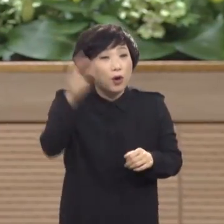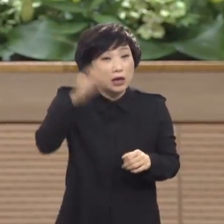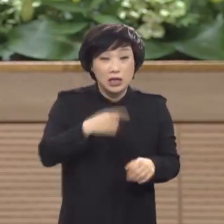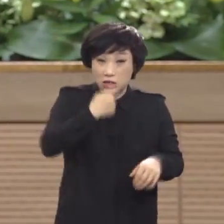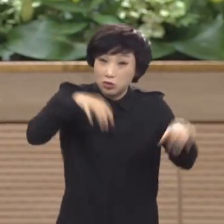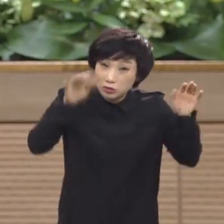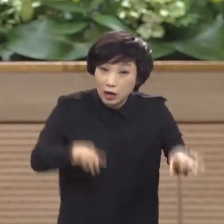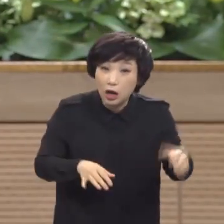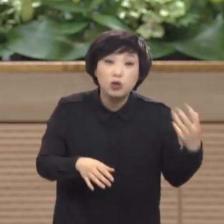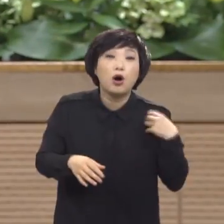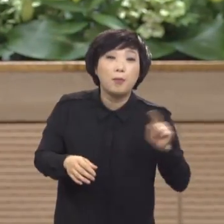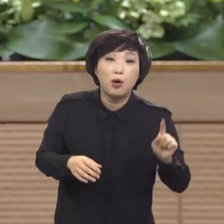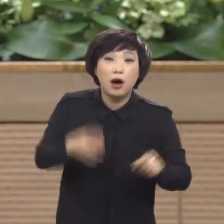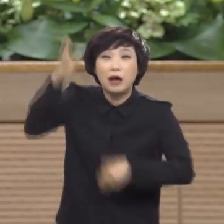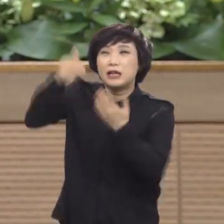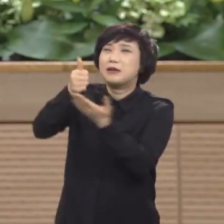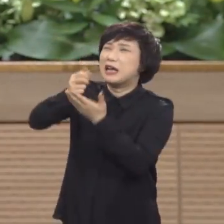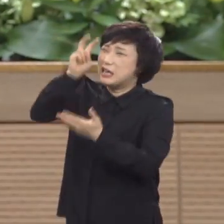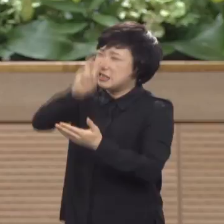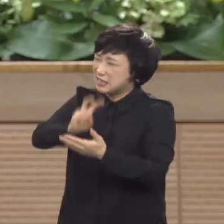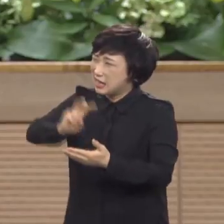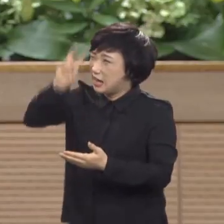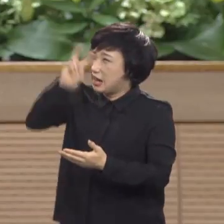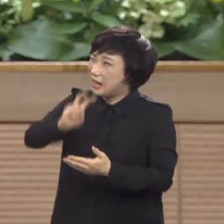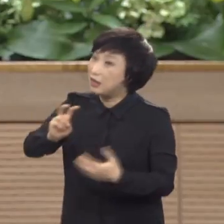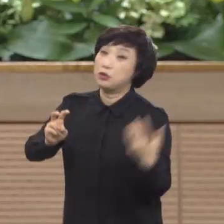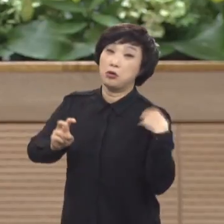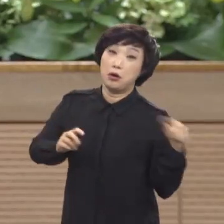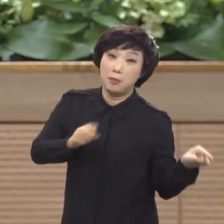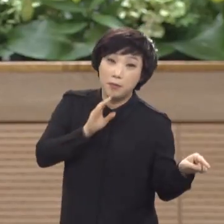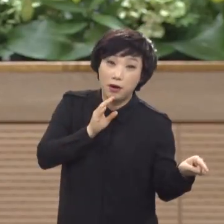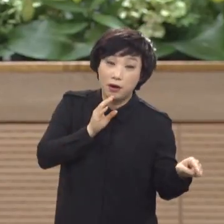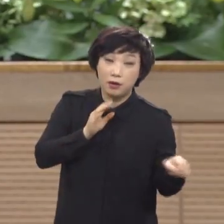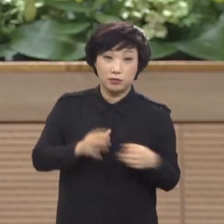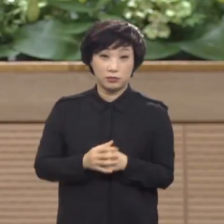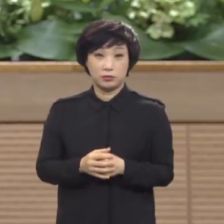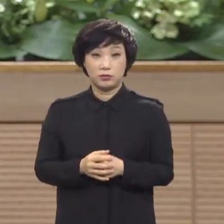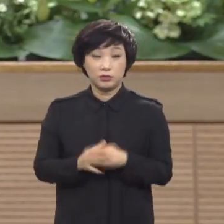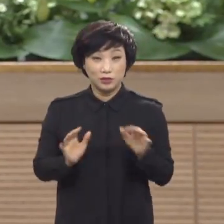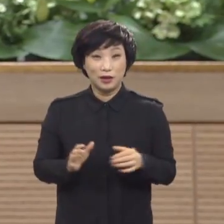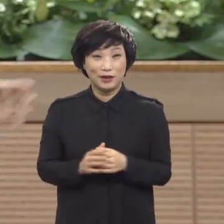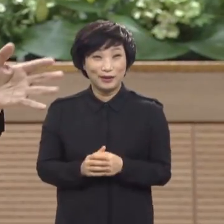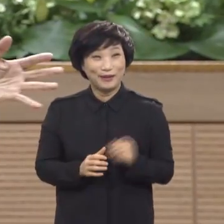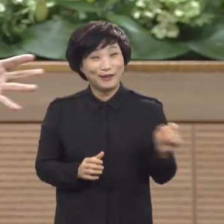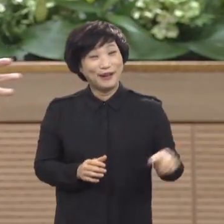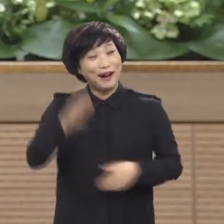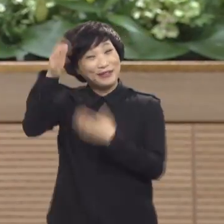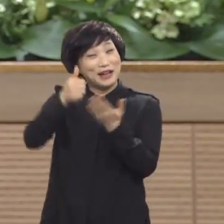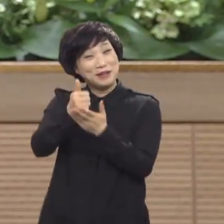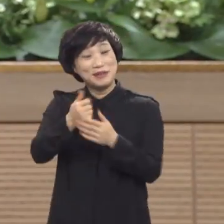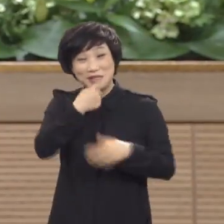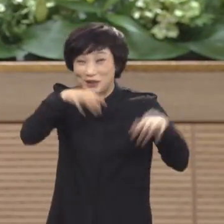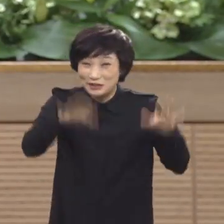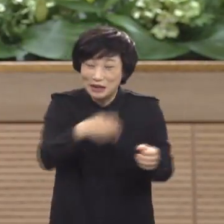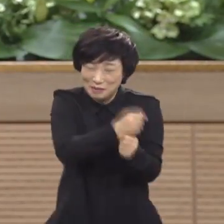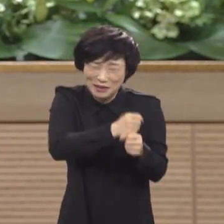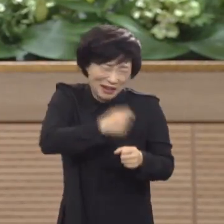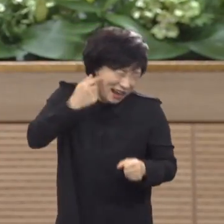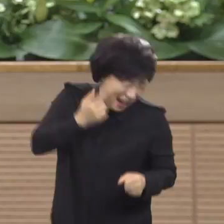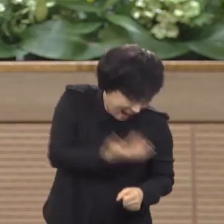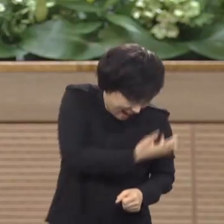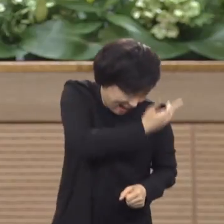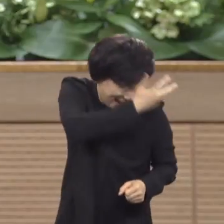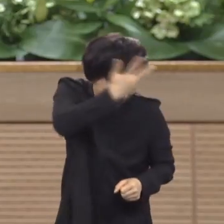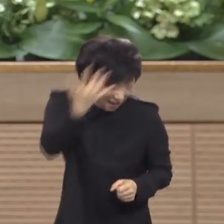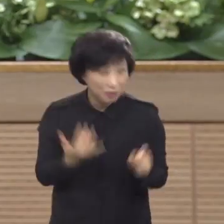아름답게 찬양하던 녀석인데, 근데 하나님이 얼마나 그를 아름답게 만들었느냐,